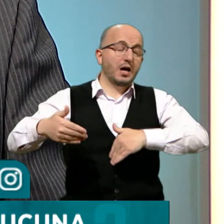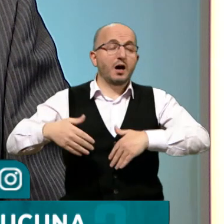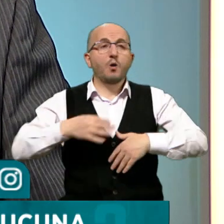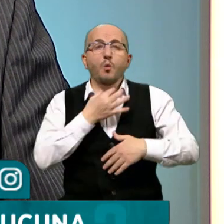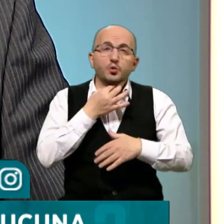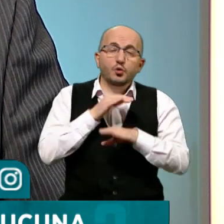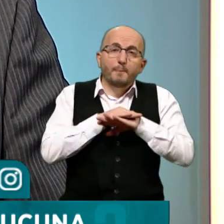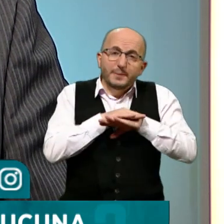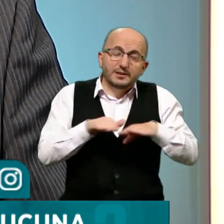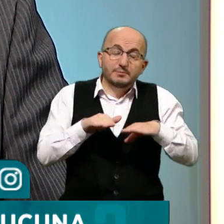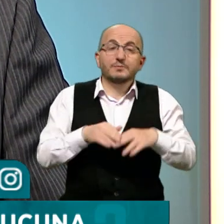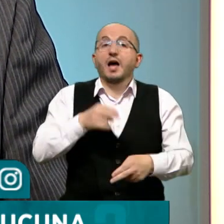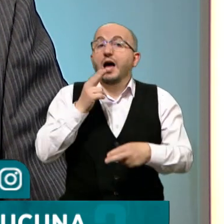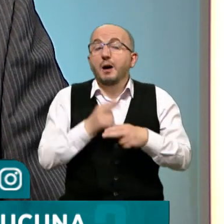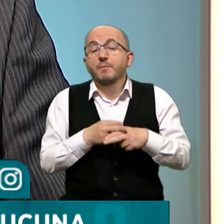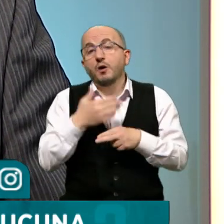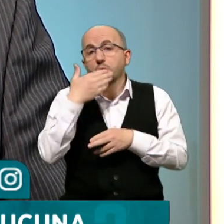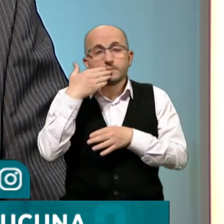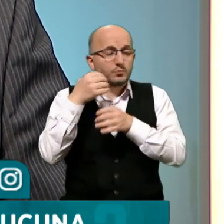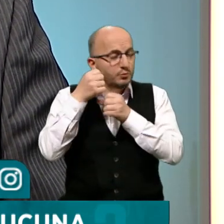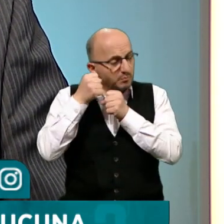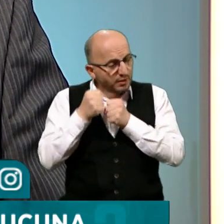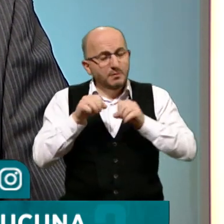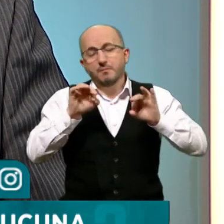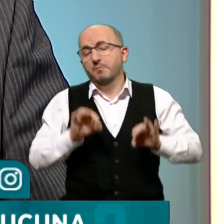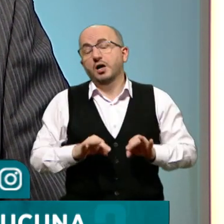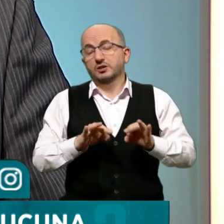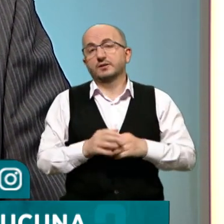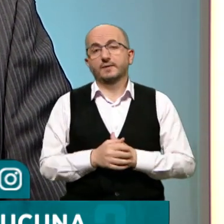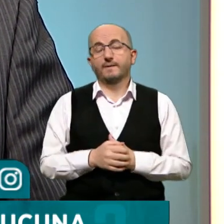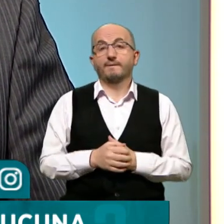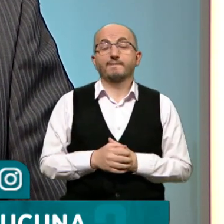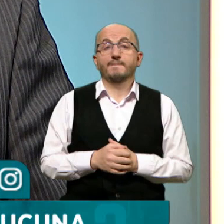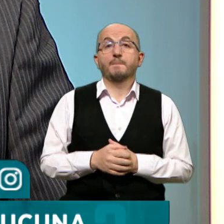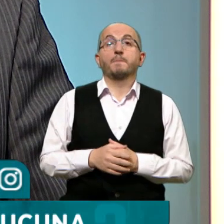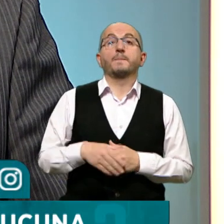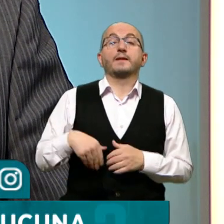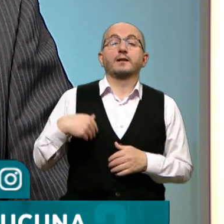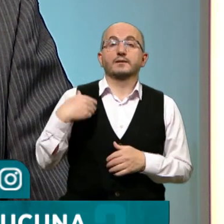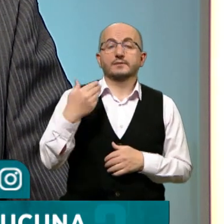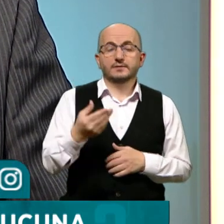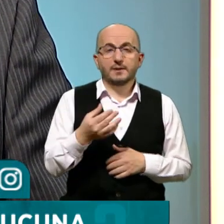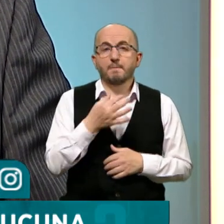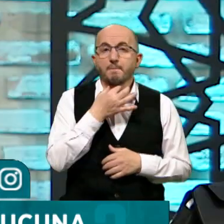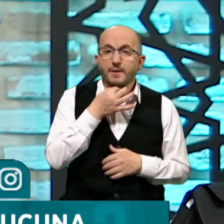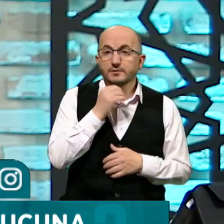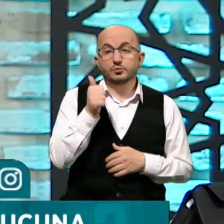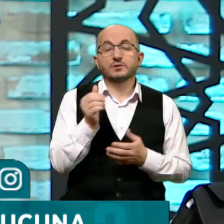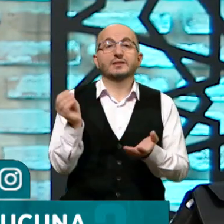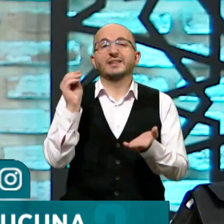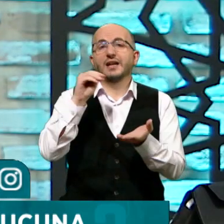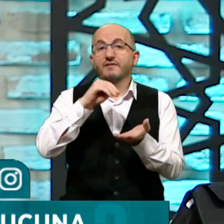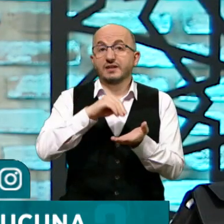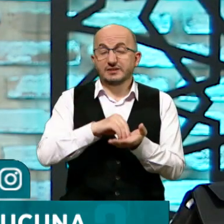özür biter bitmez Mazereti biter bitmez hemen kaldığı yerden devam edip arkasında mazeret günlerini ilave etse